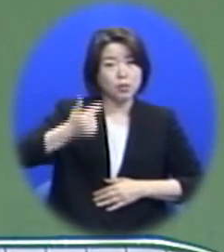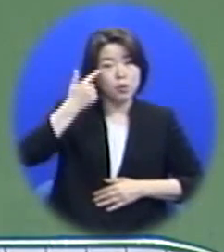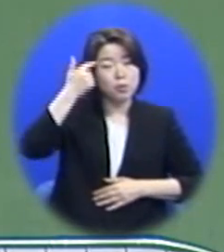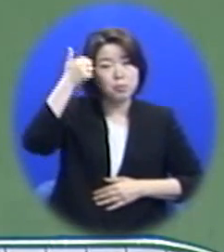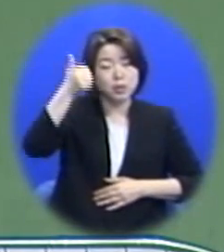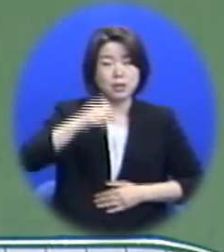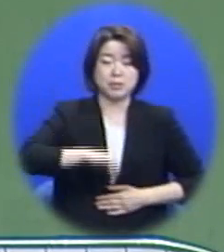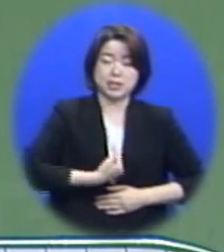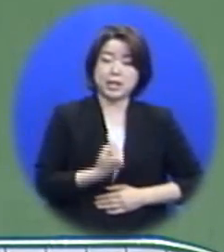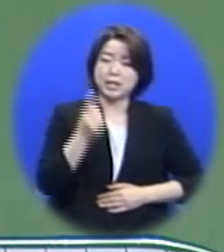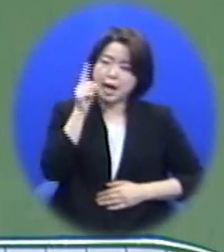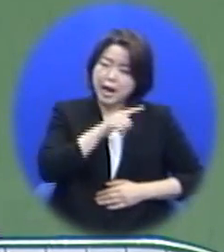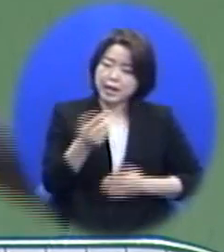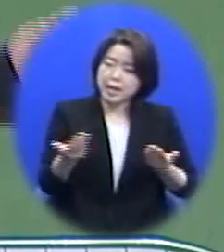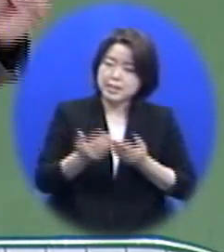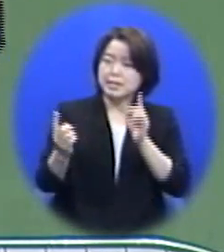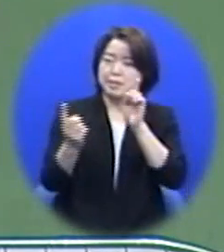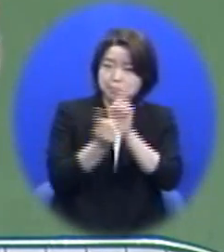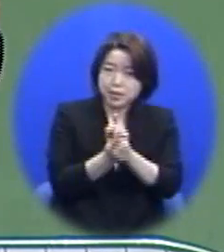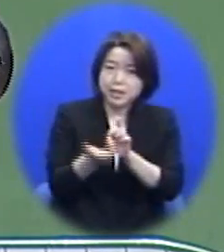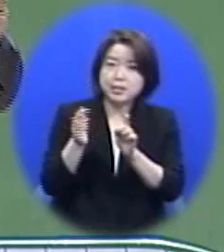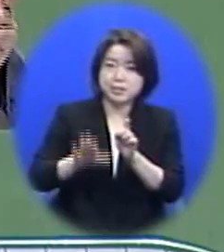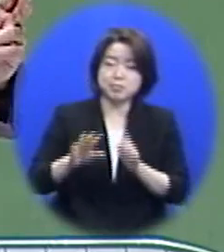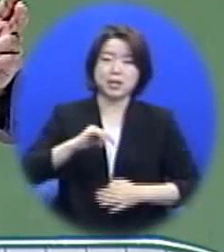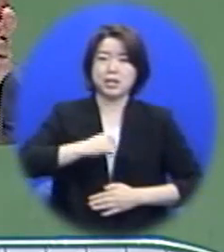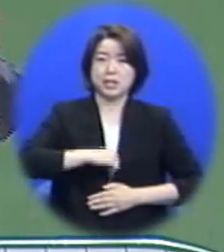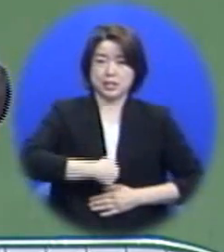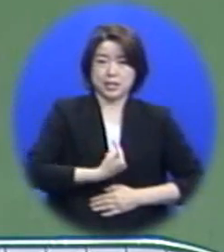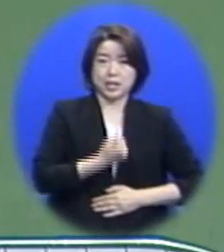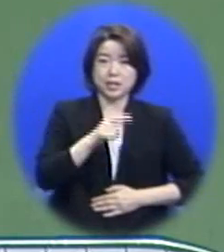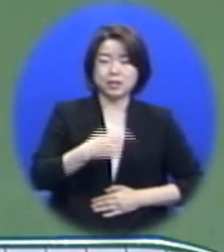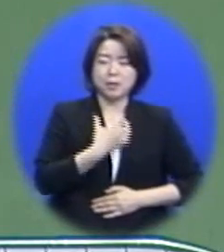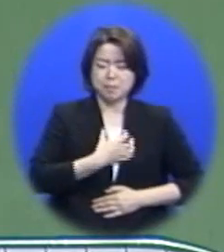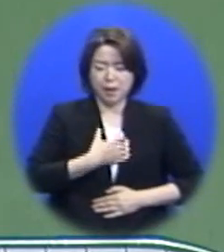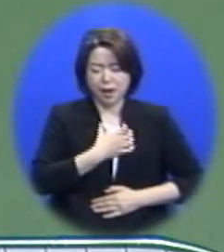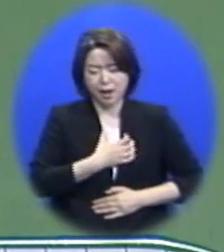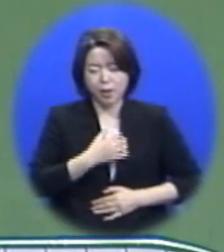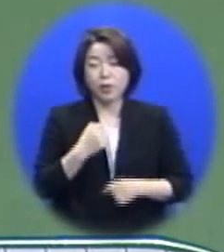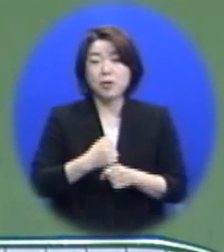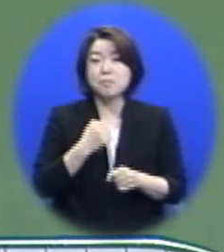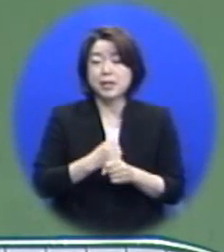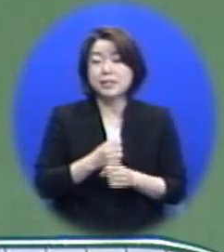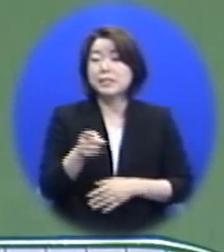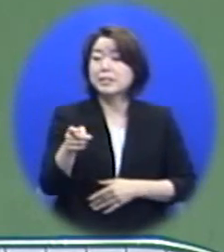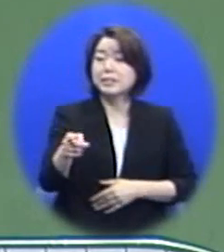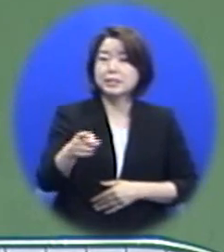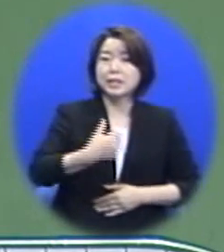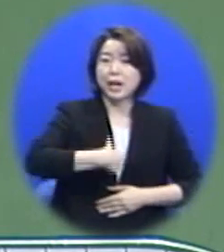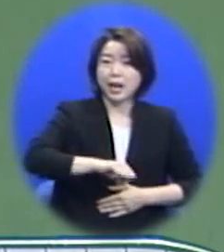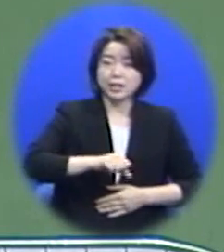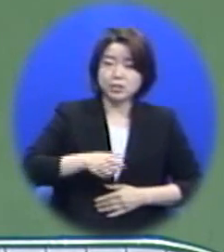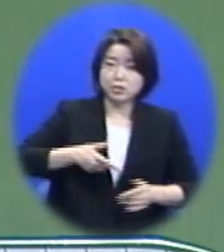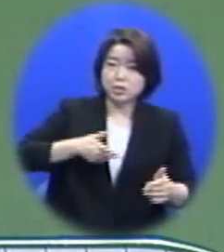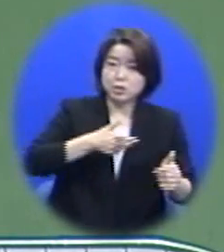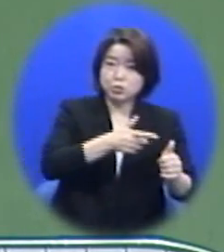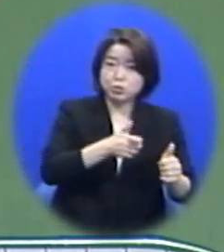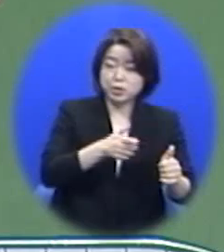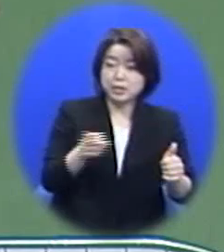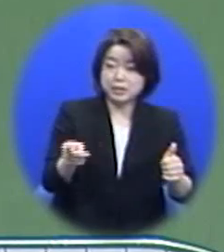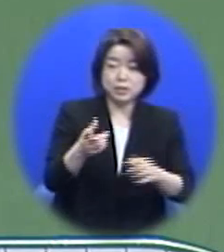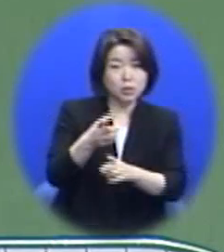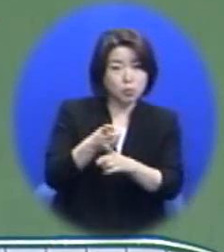일을 당했지만 자기를 그렇게 괴롭게 했던 그 아들을 죽인 그